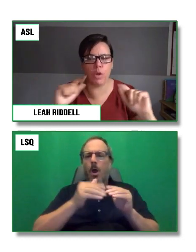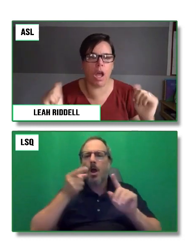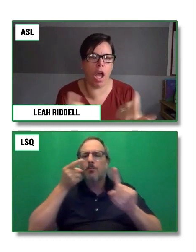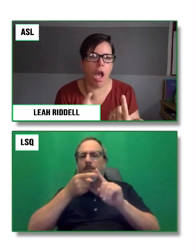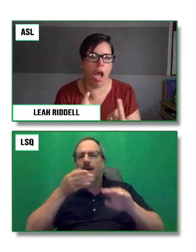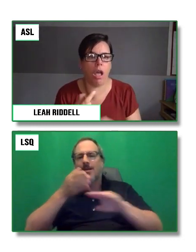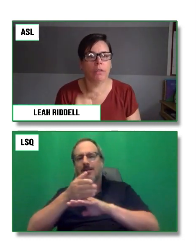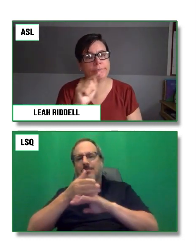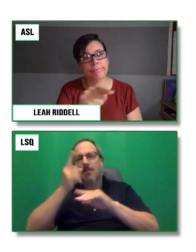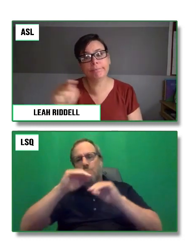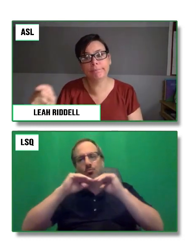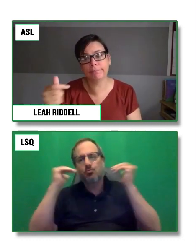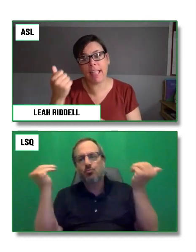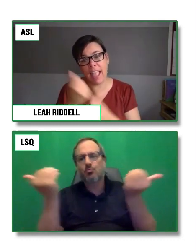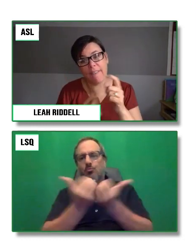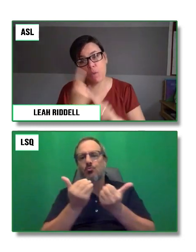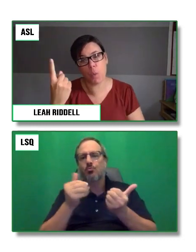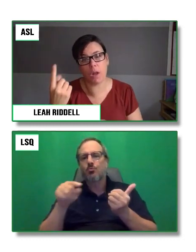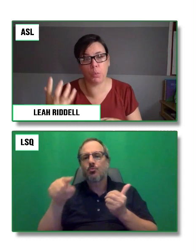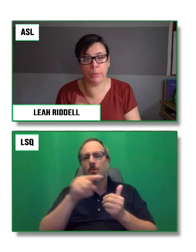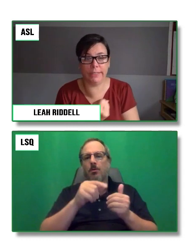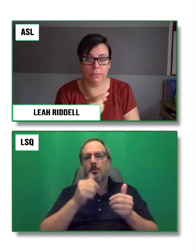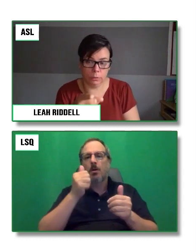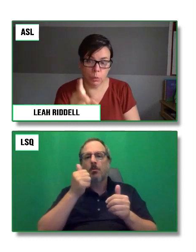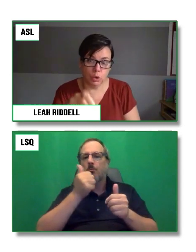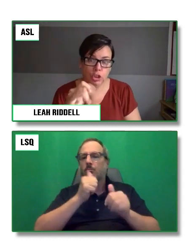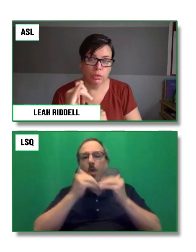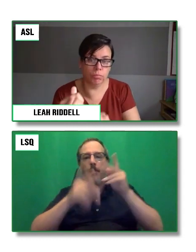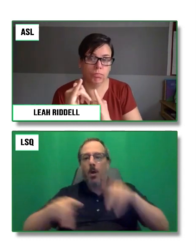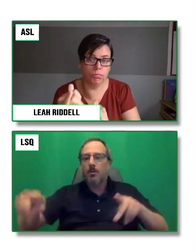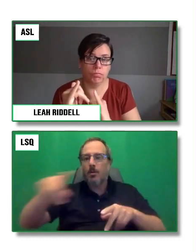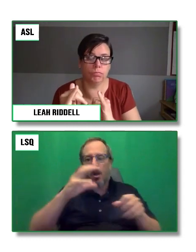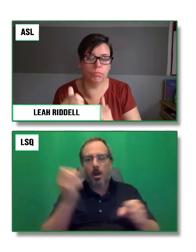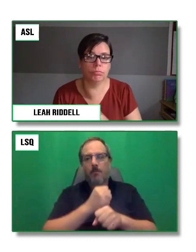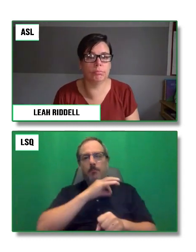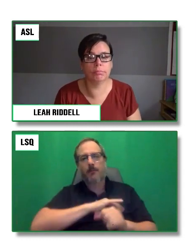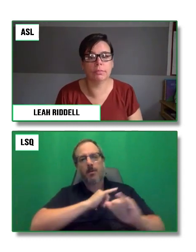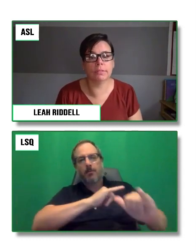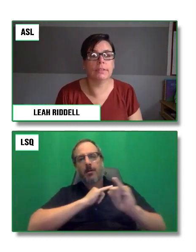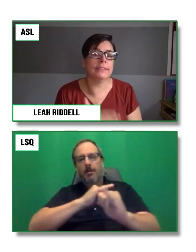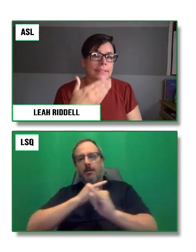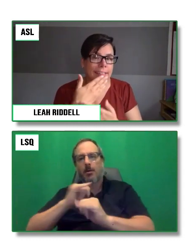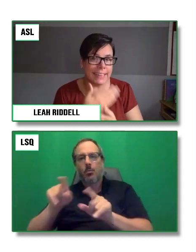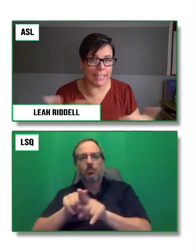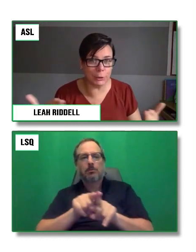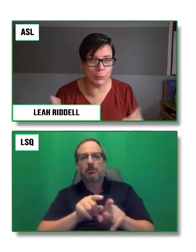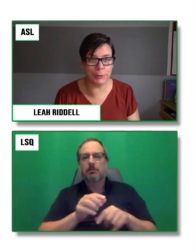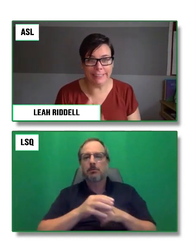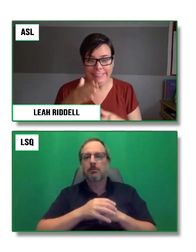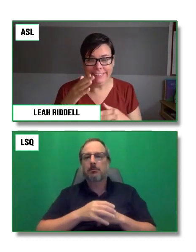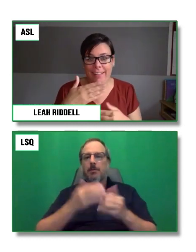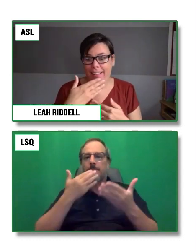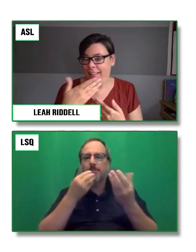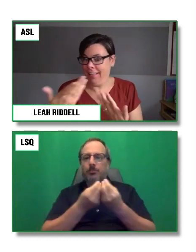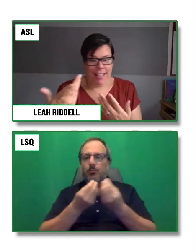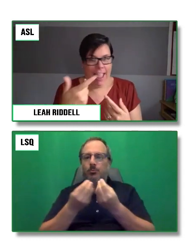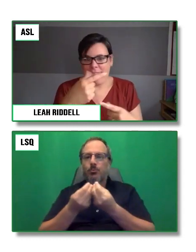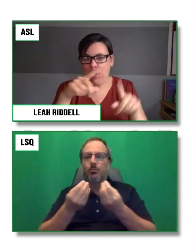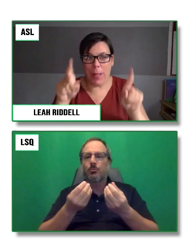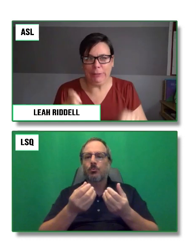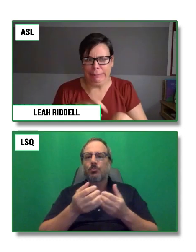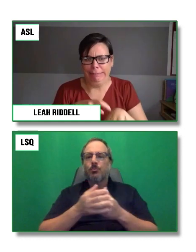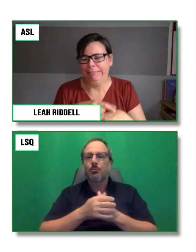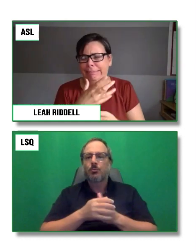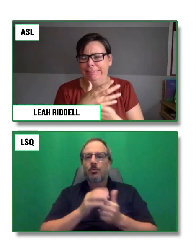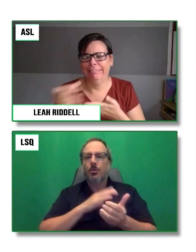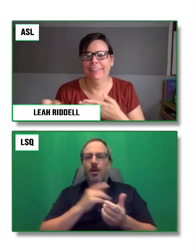et défenseur d'inclusion. Je me bats pour l'inclusion pour tous et l'accessibilité car tout le monde y gagne et